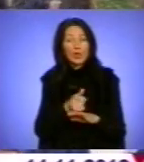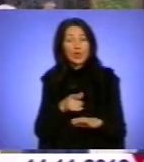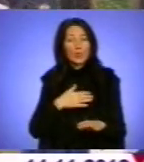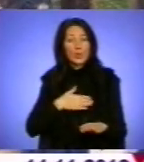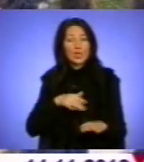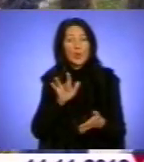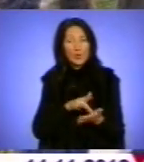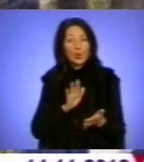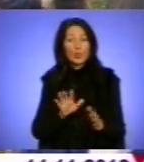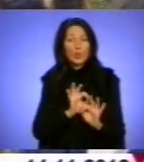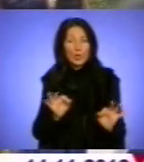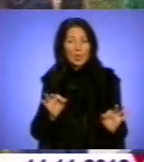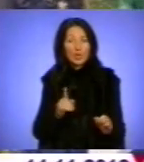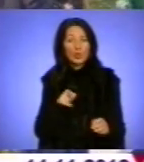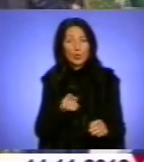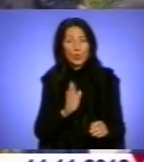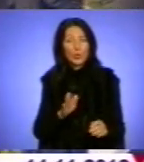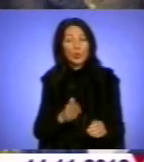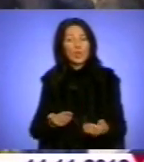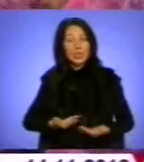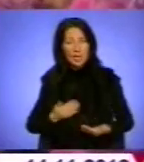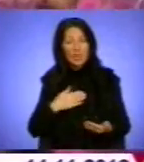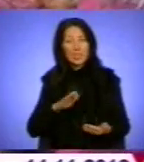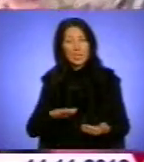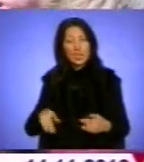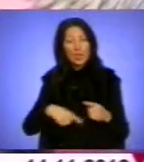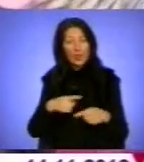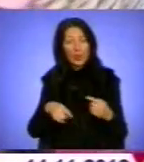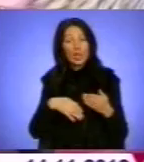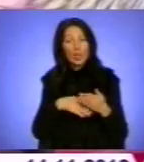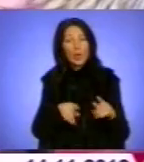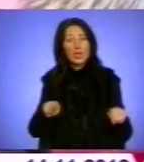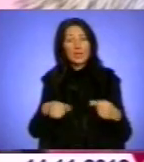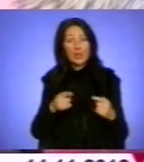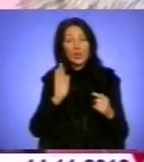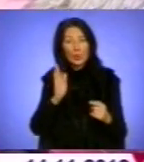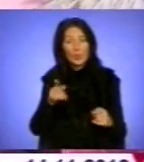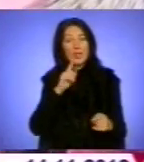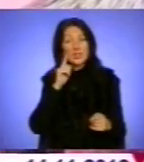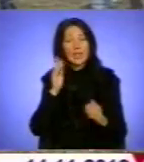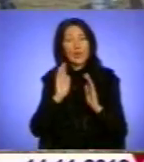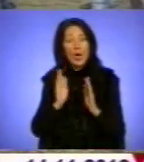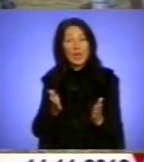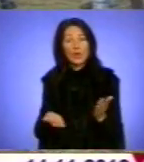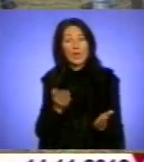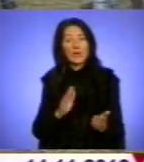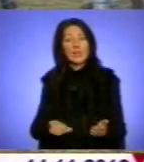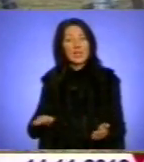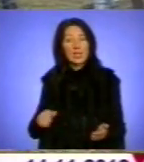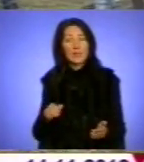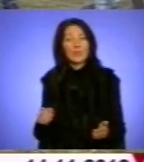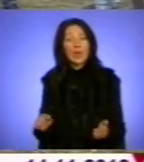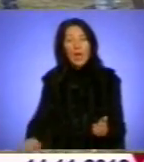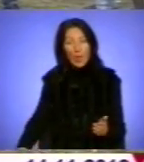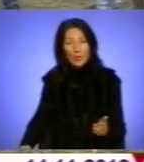що тут будуть жити не тільки ми, а наші діти і наші внуки. Допомагали створити в перспективі зелену алею навіть діти. Наймолодший